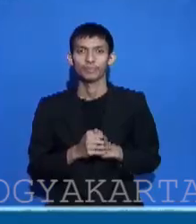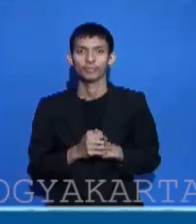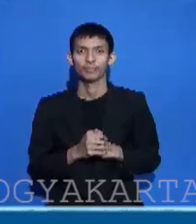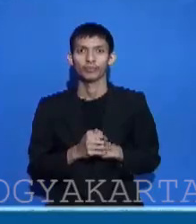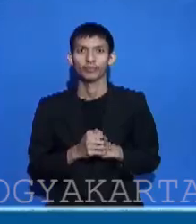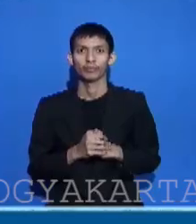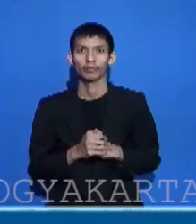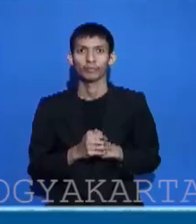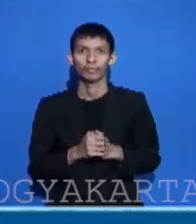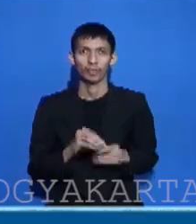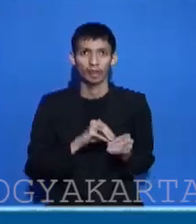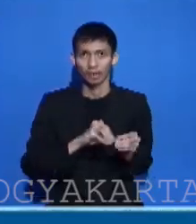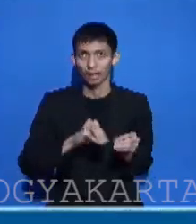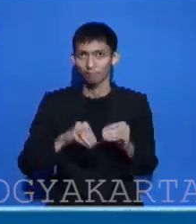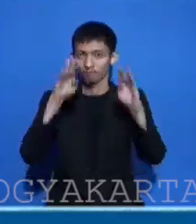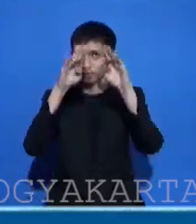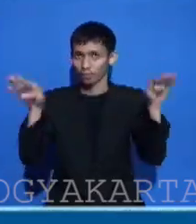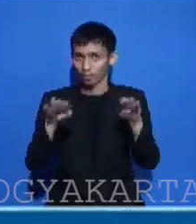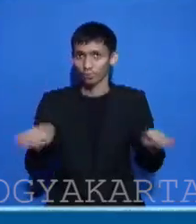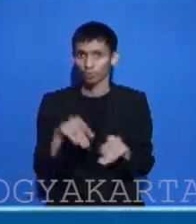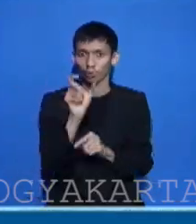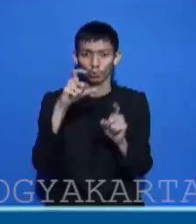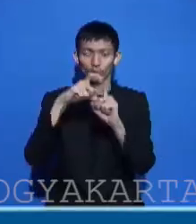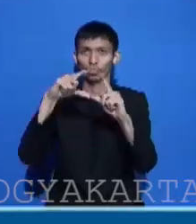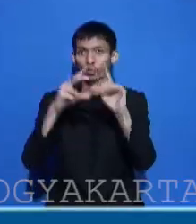tanaman cemara udang ing Lara dan pesisir